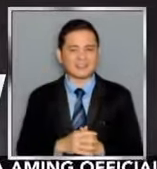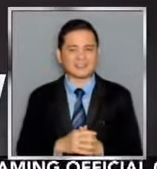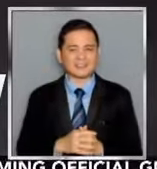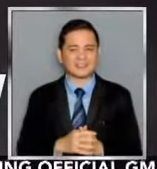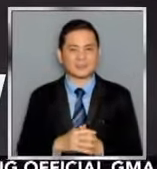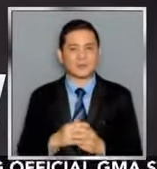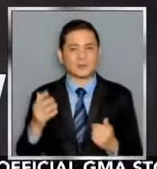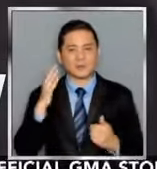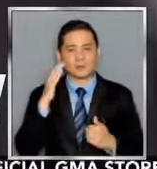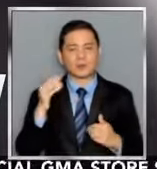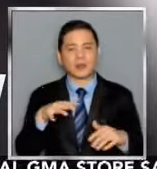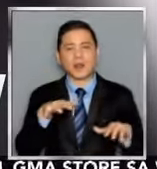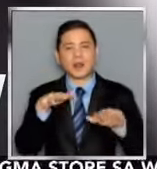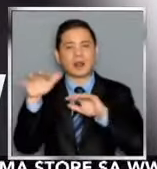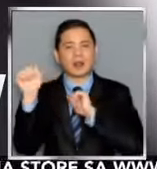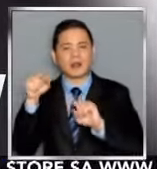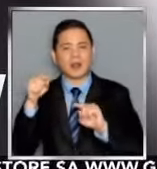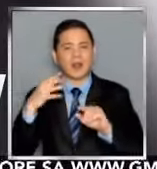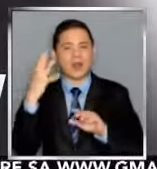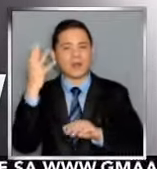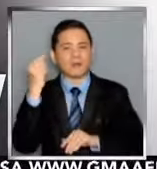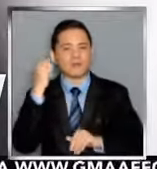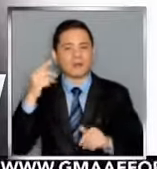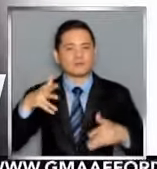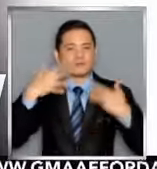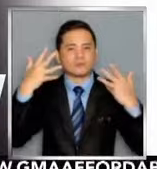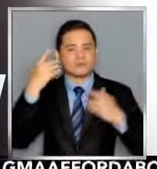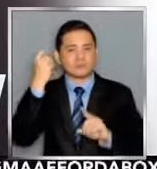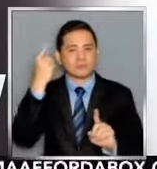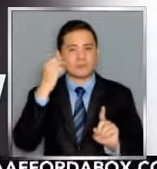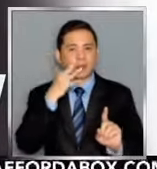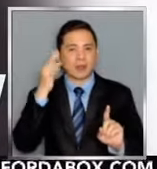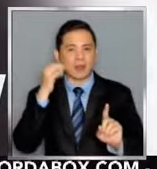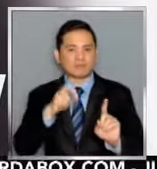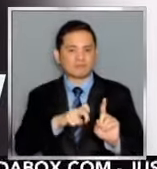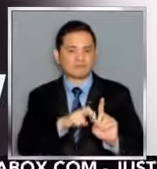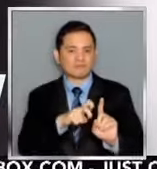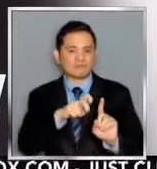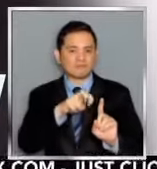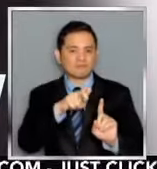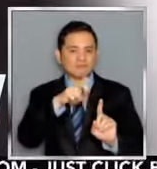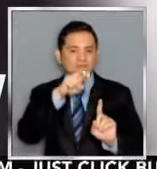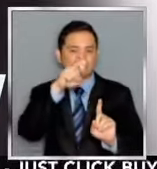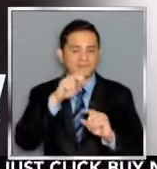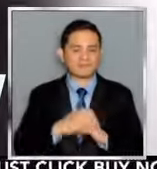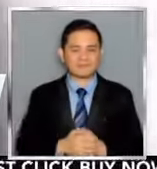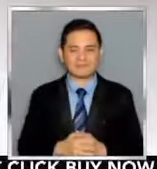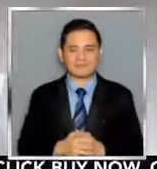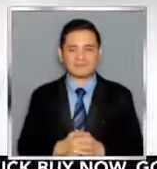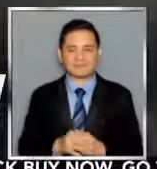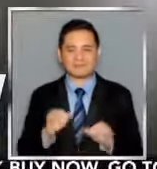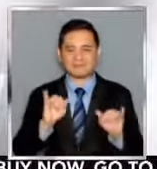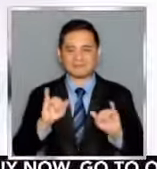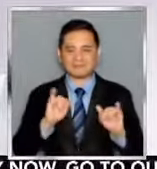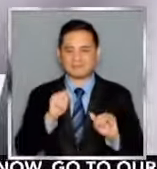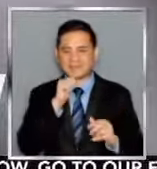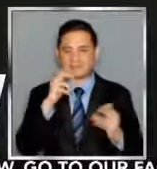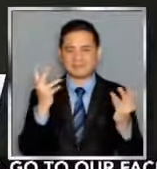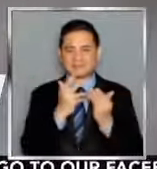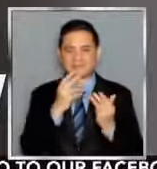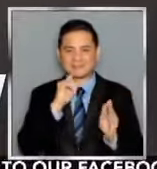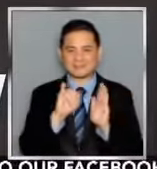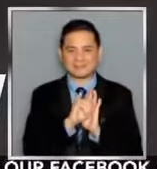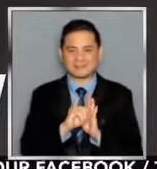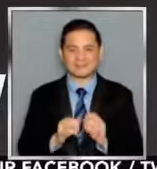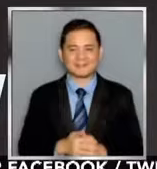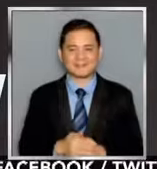pero biglang umakyat si Chinky sa puno. Nagka-identity crisis si Chinky, ah. Dahil hindi kayang kunin ni Care si Chinky,